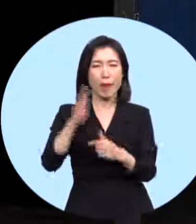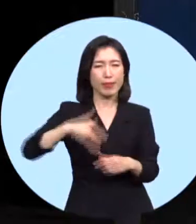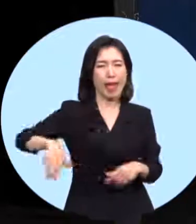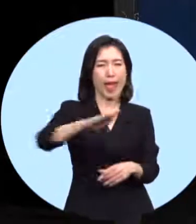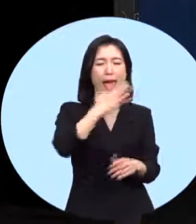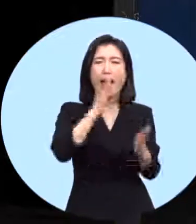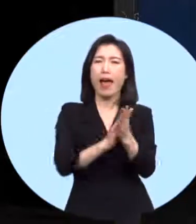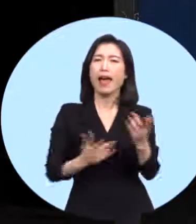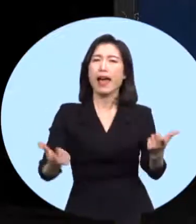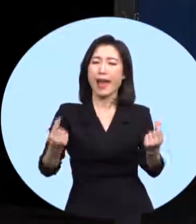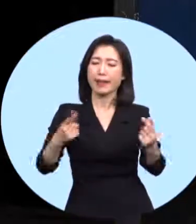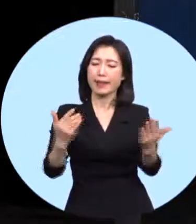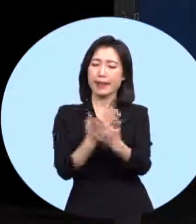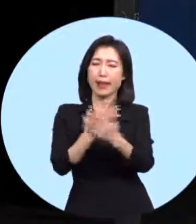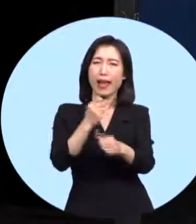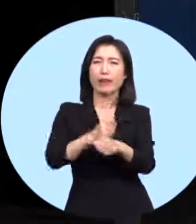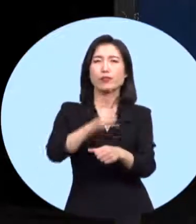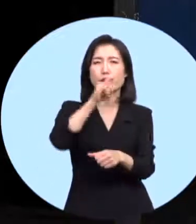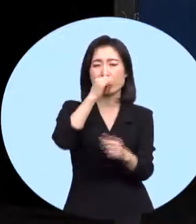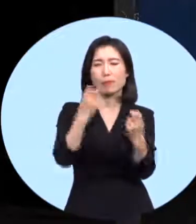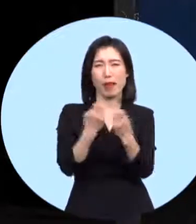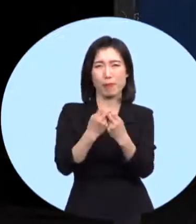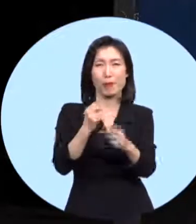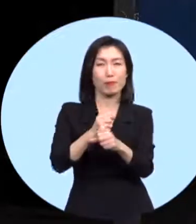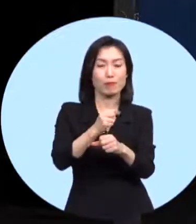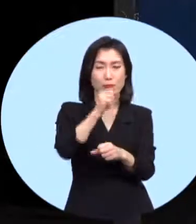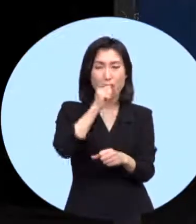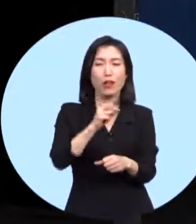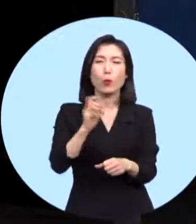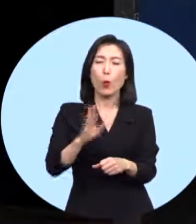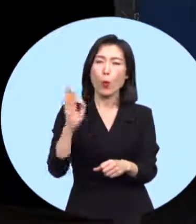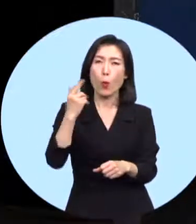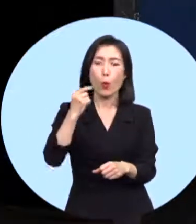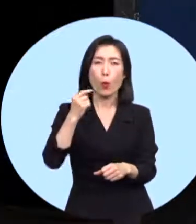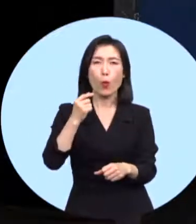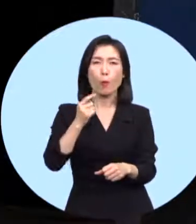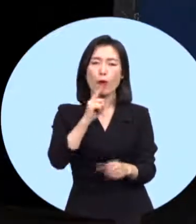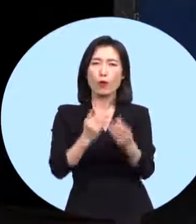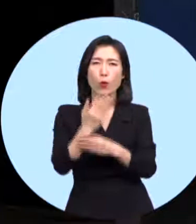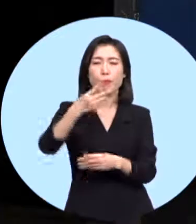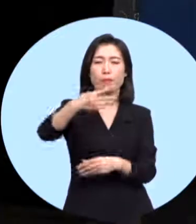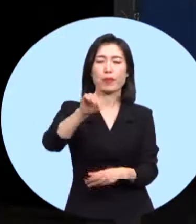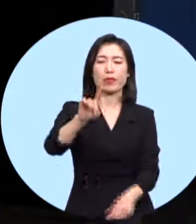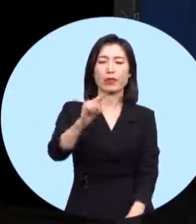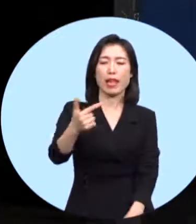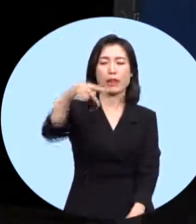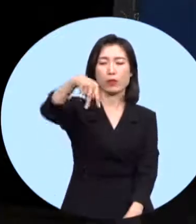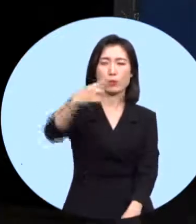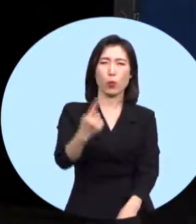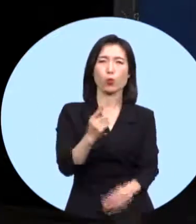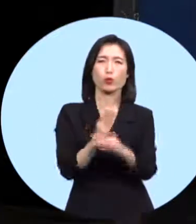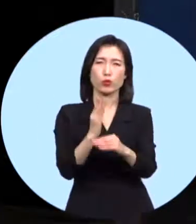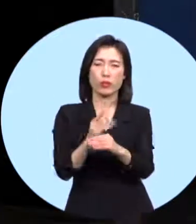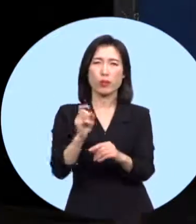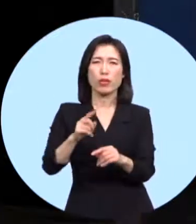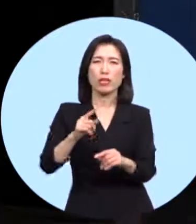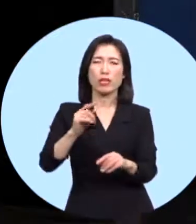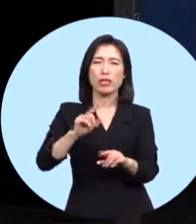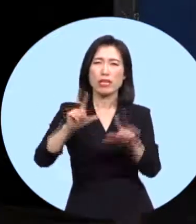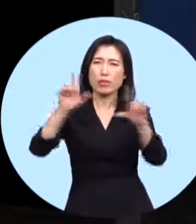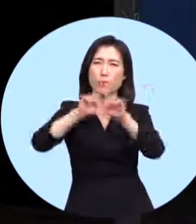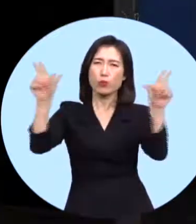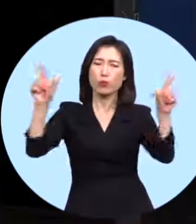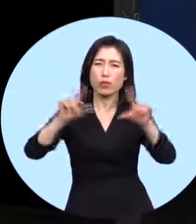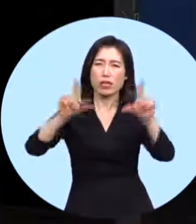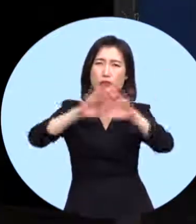내지는 최근에 이슈가 되고 있는 탄소 중립, 기후 위기, 이런 것 등등에 대한